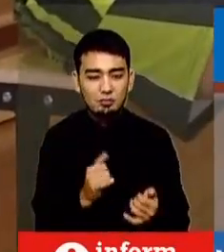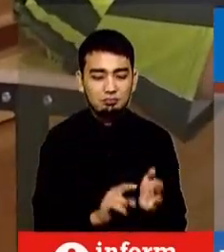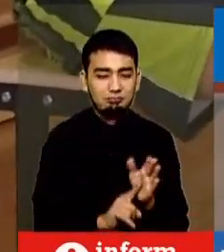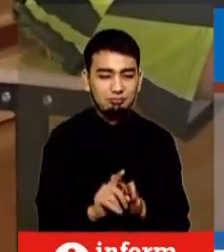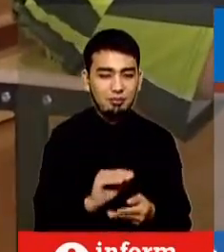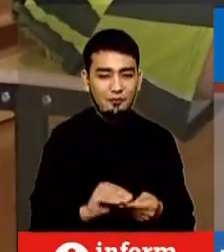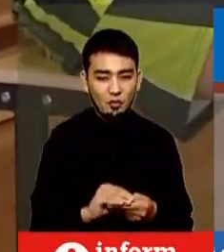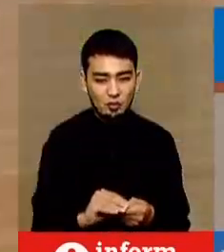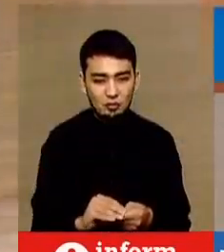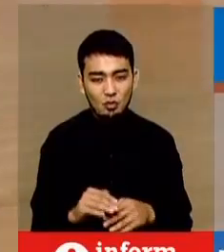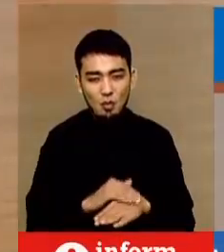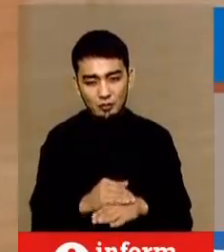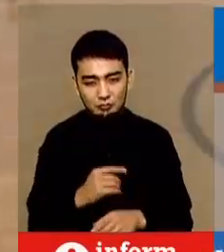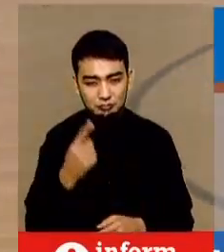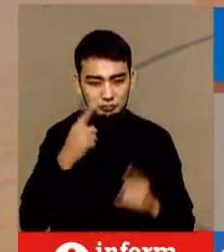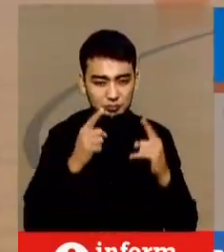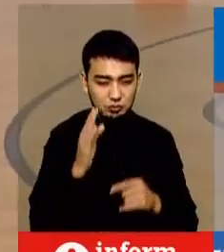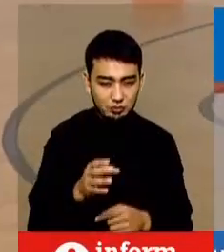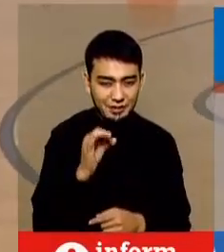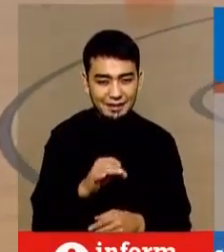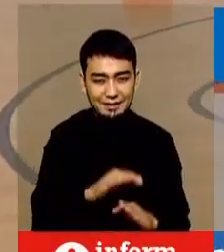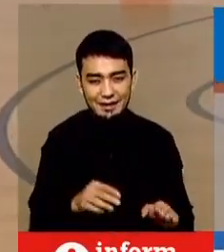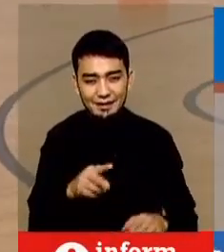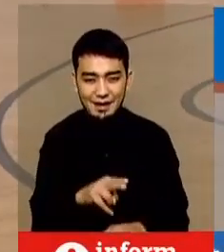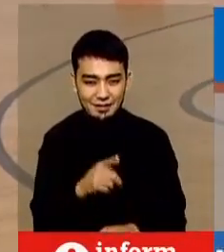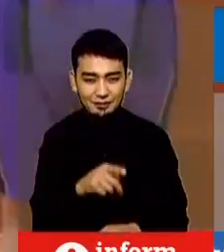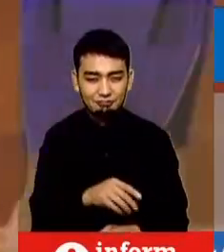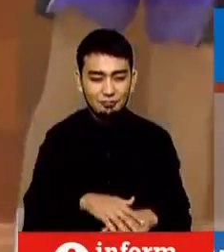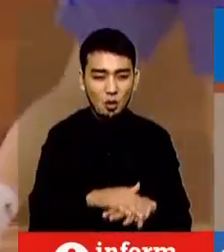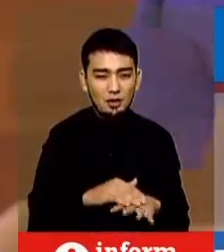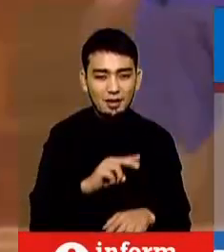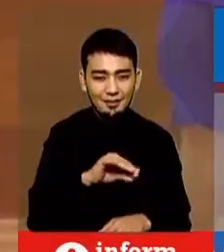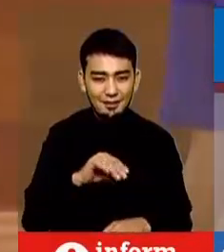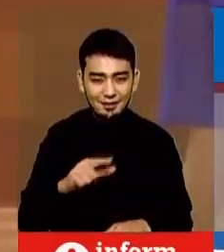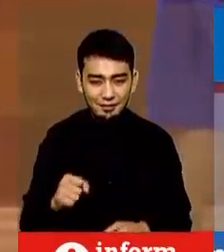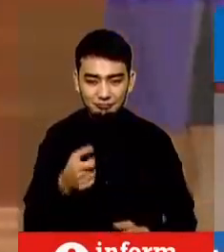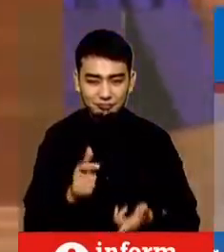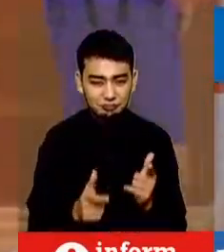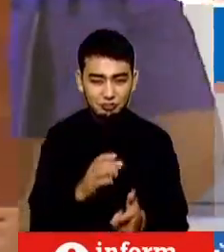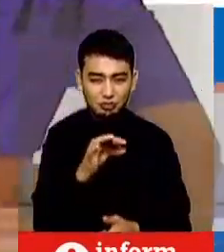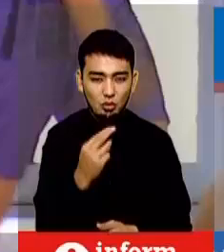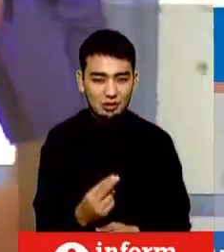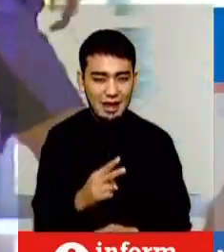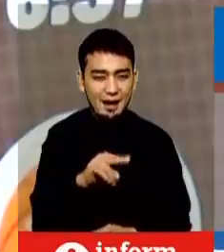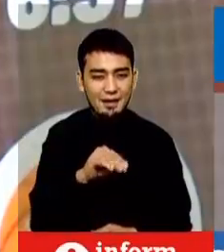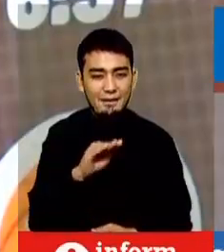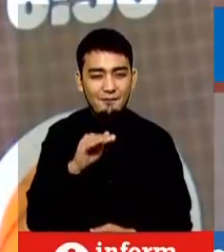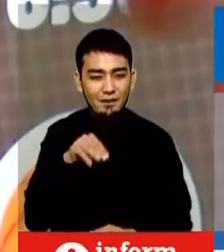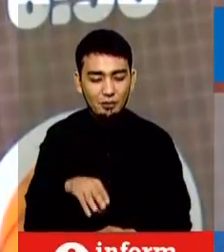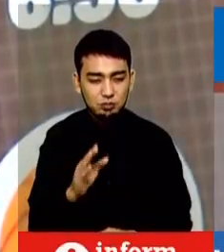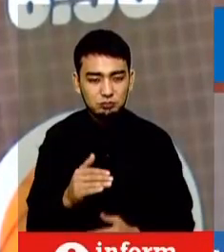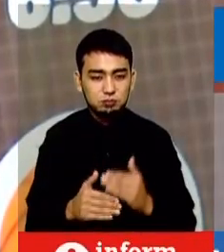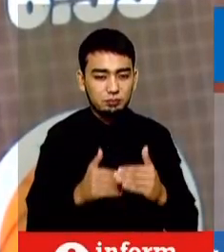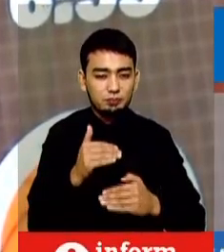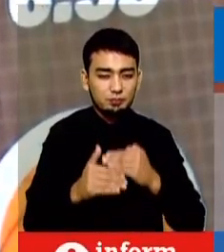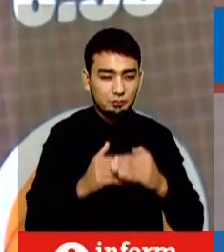традицией, обещает в Халык. Организаторы уверены, что для детей «Народная лига» станет действительно настоящим социальным лифтом, своеобразной лесенкой